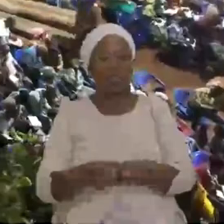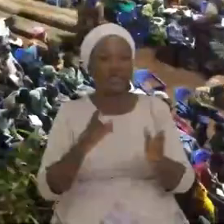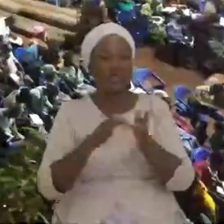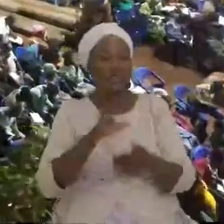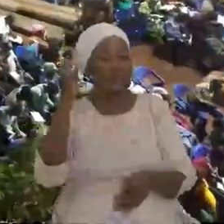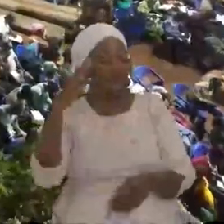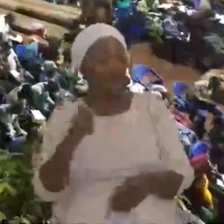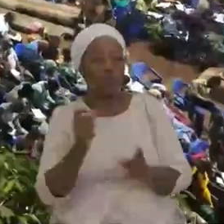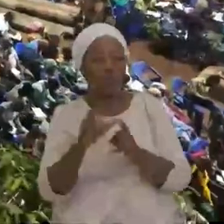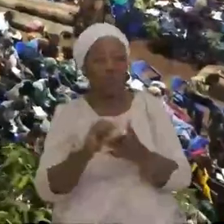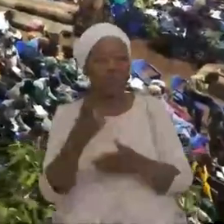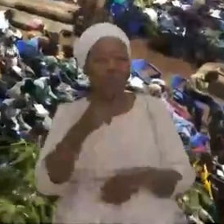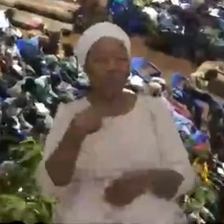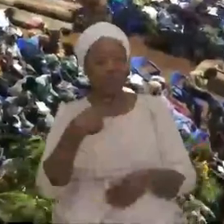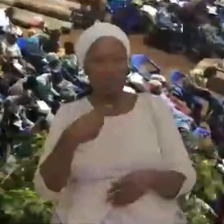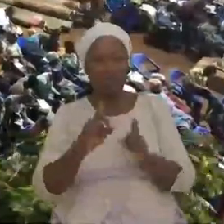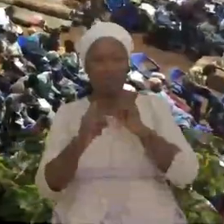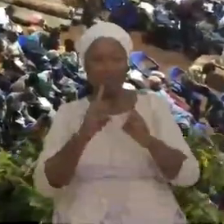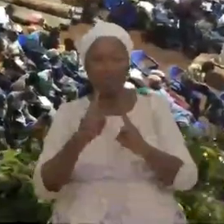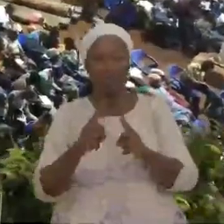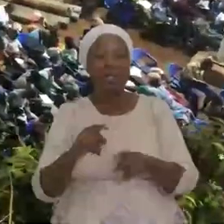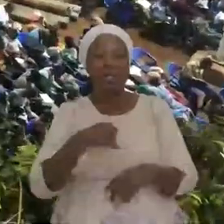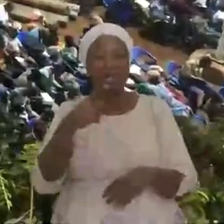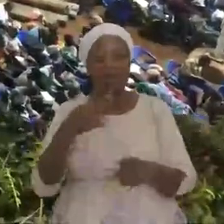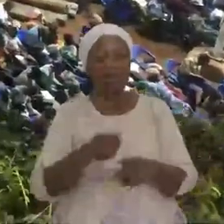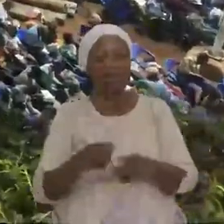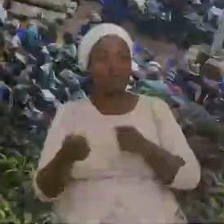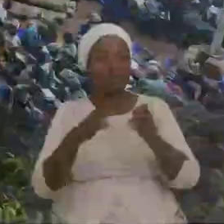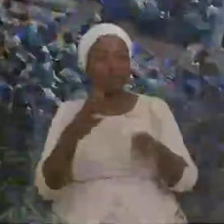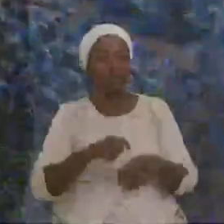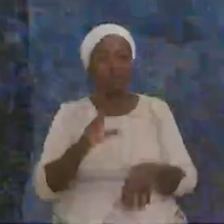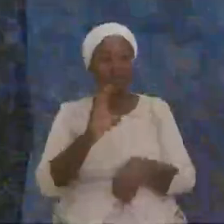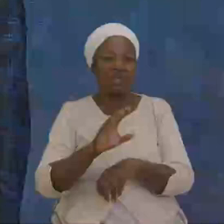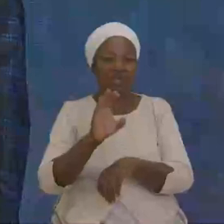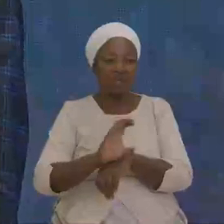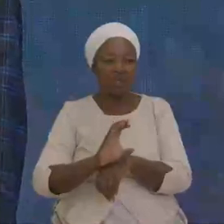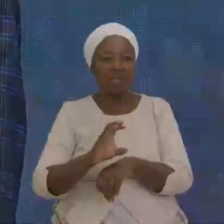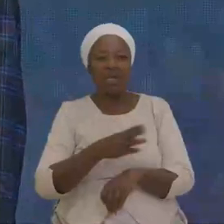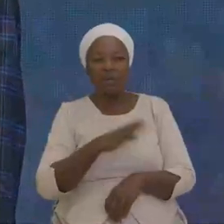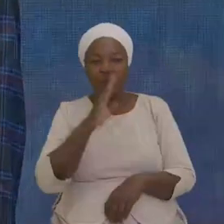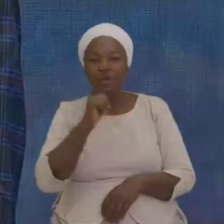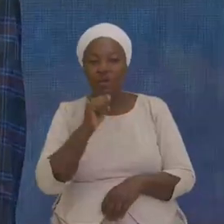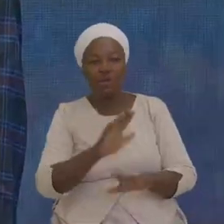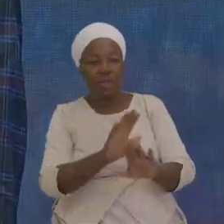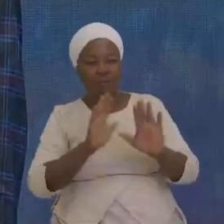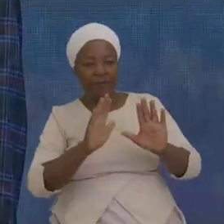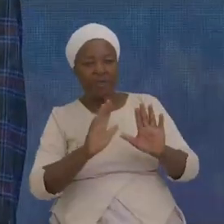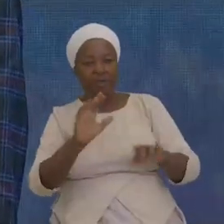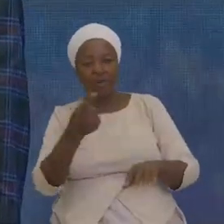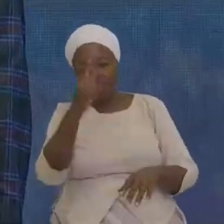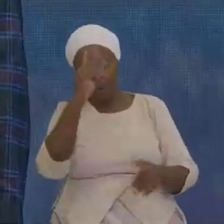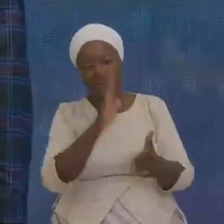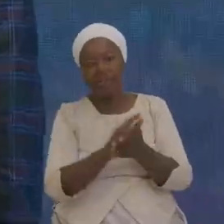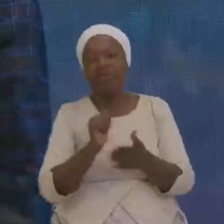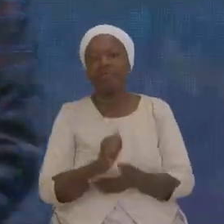Mais Jésus, sans tenir compte de ces paroles, dit au chef de la synagogue, ne crains pas, crois